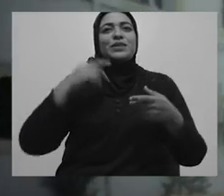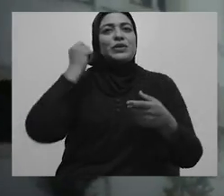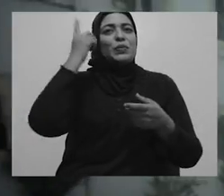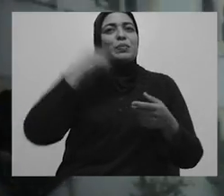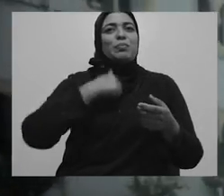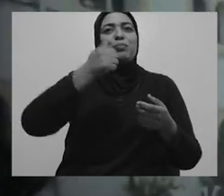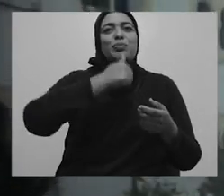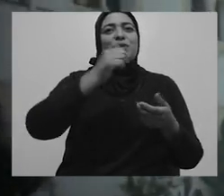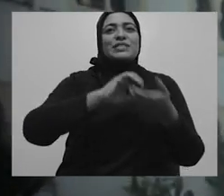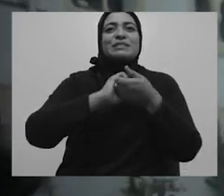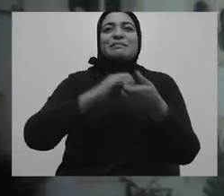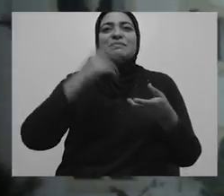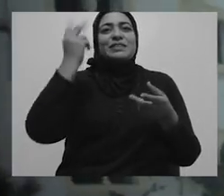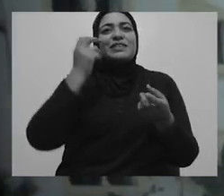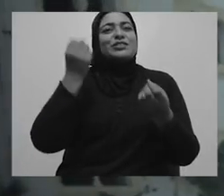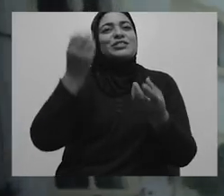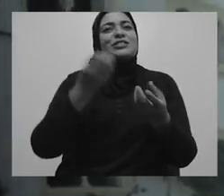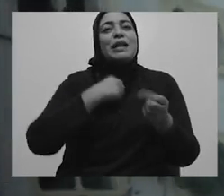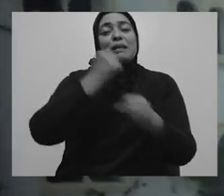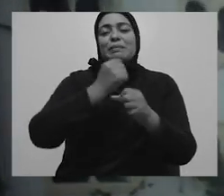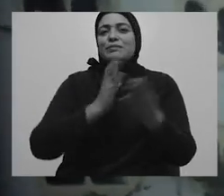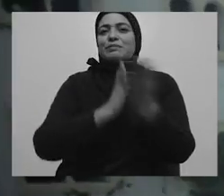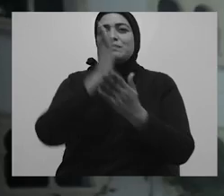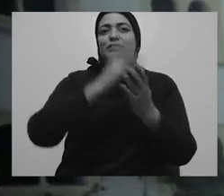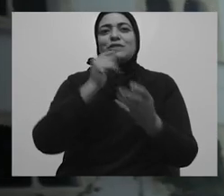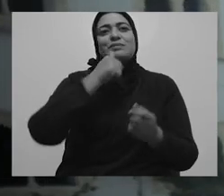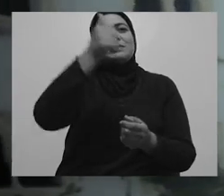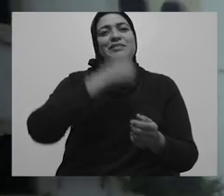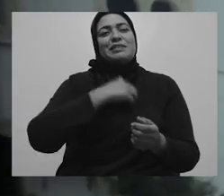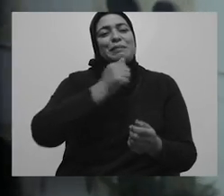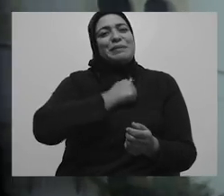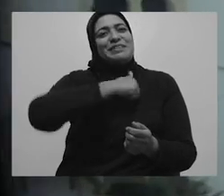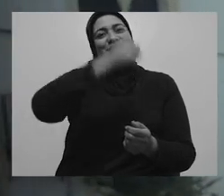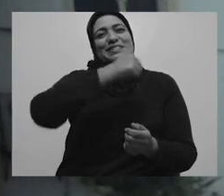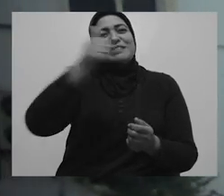لزملائي. وكل واحد معناها من طرفه باش يعمل حاجه،